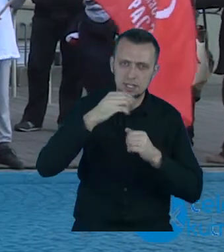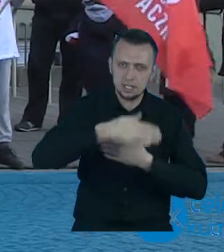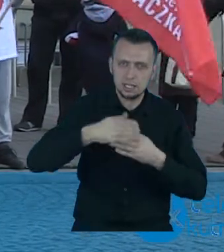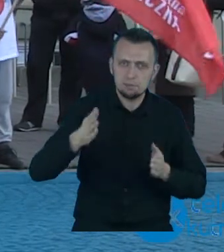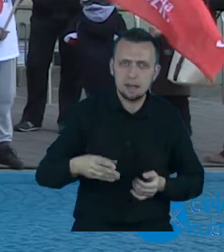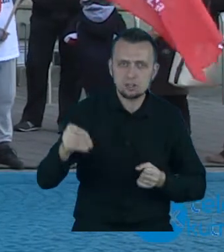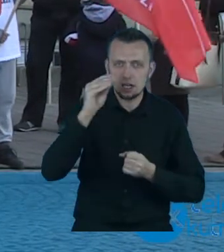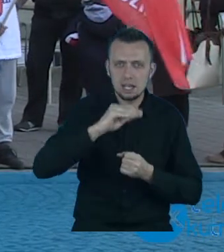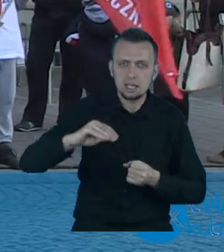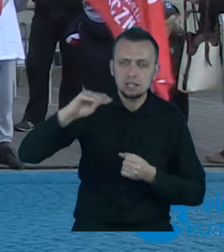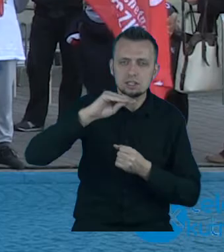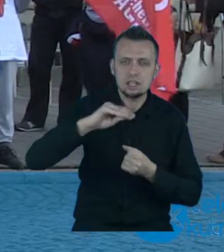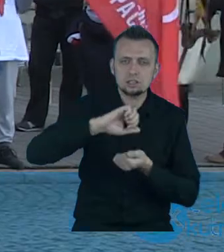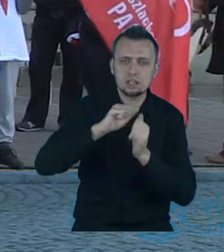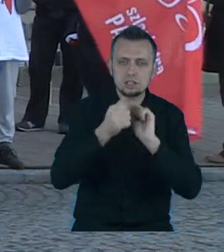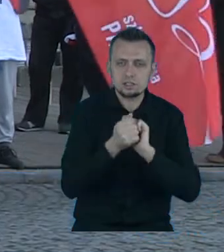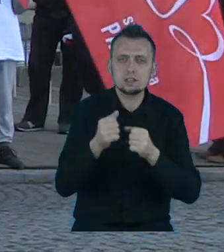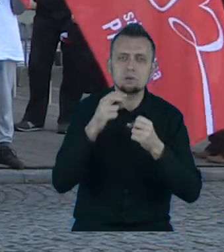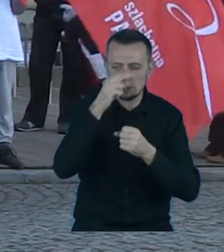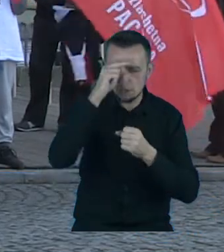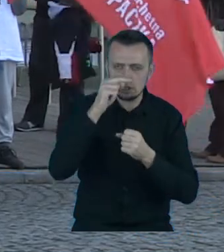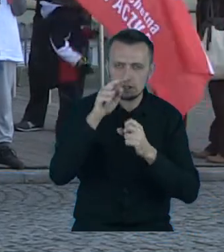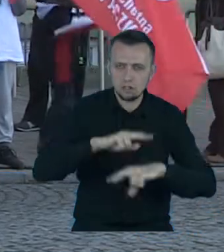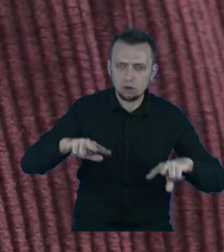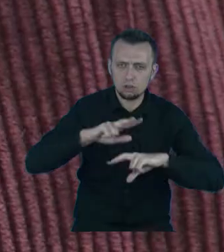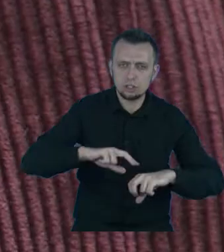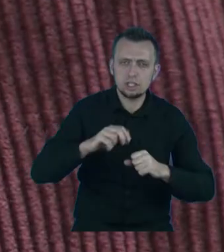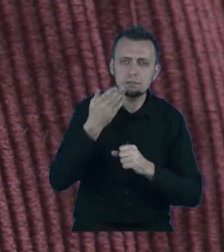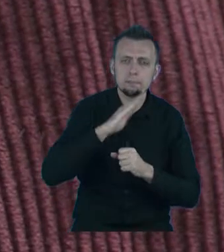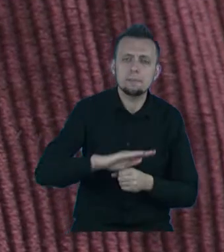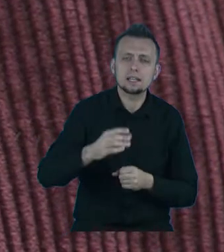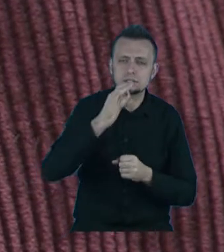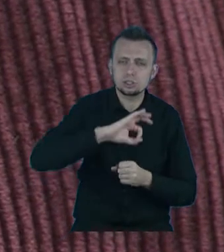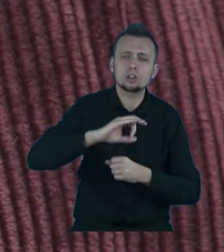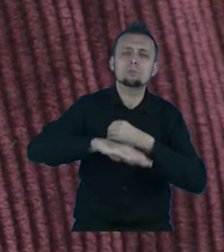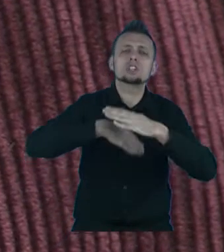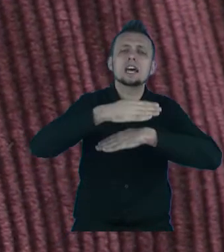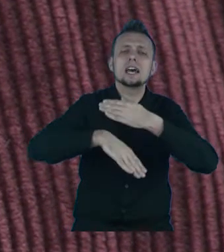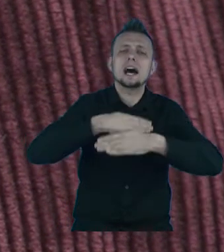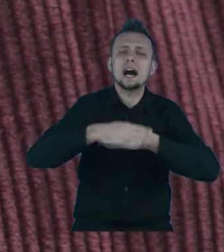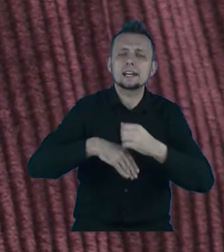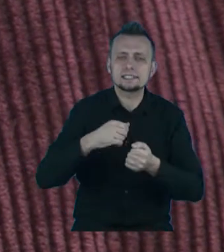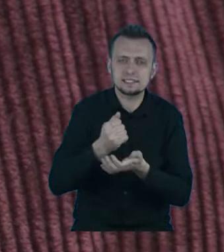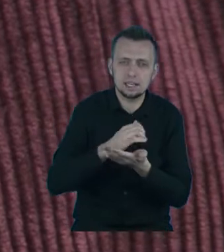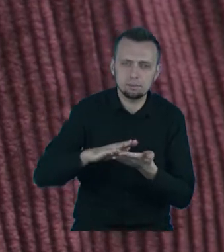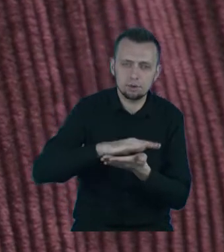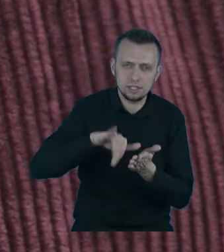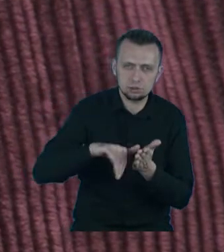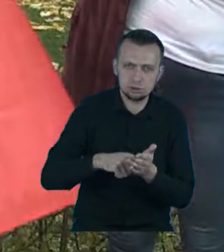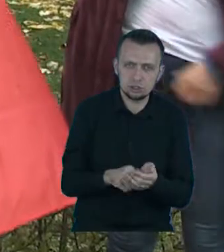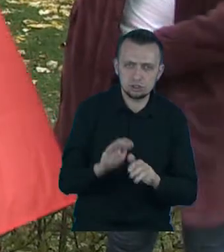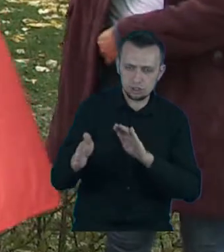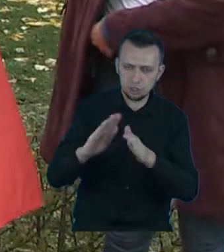mająca na celu wsparcie najuboższych rodzin działa prężnie w regionie kutnowskim. Patronat nad przedsięwzięciem objął Urząd Miasta Kutno